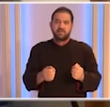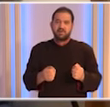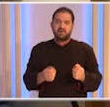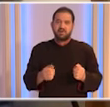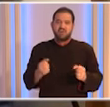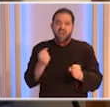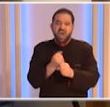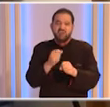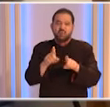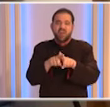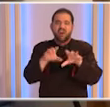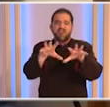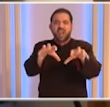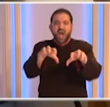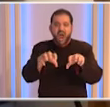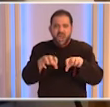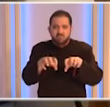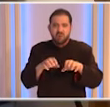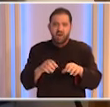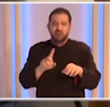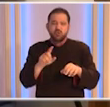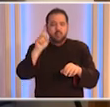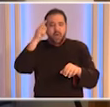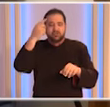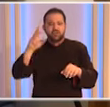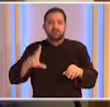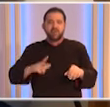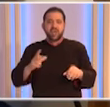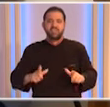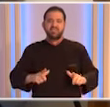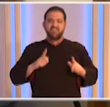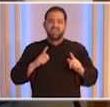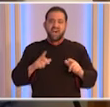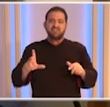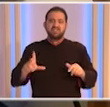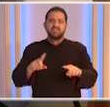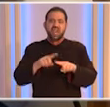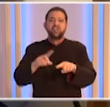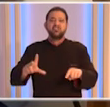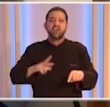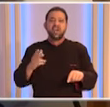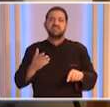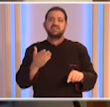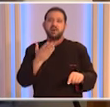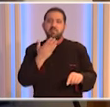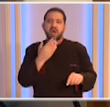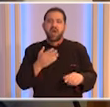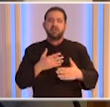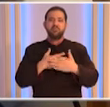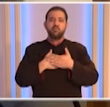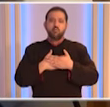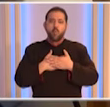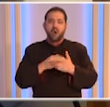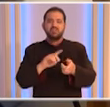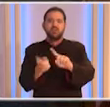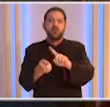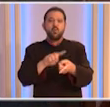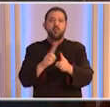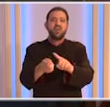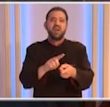animalizat într-atâta încât nu mai știm ce e viață și ce este păcat și ce este moarte și așa mai departe, confundăm lucrurile și